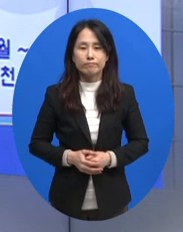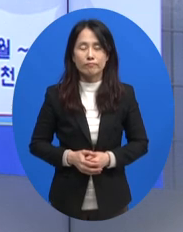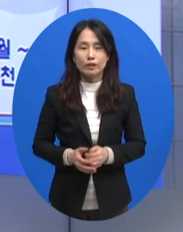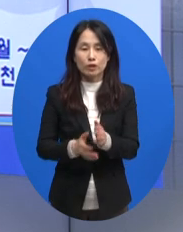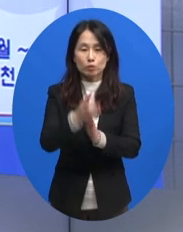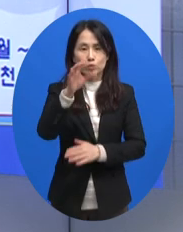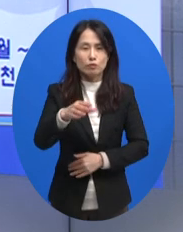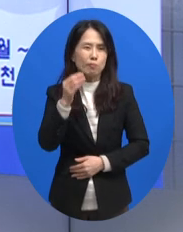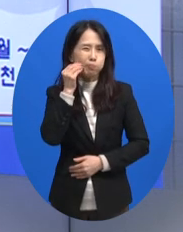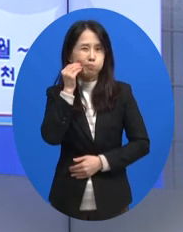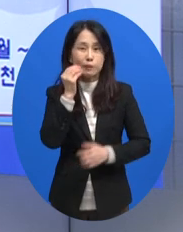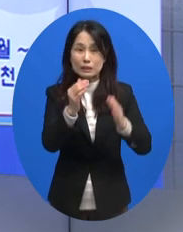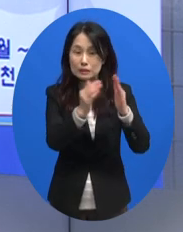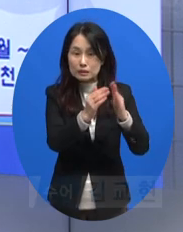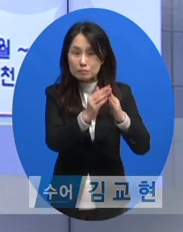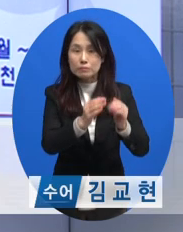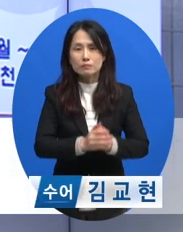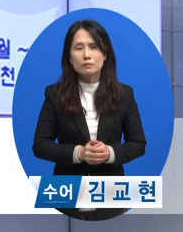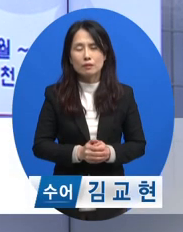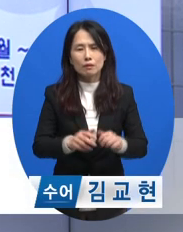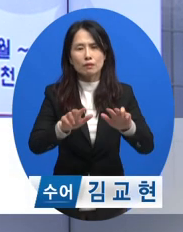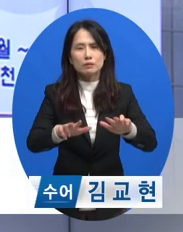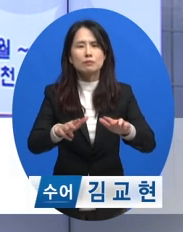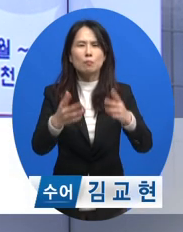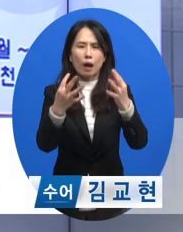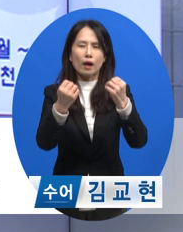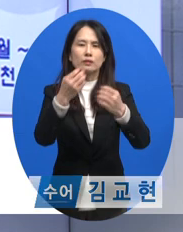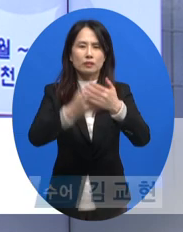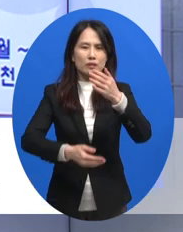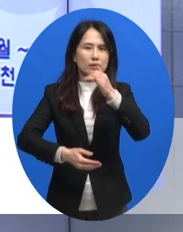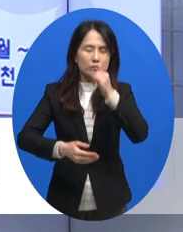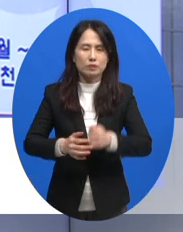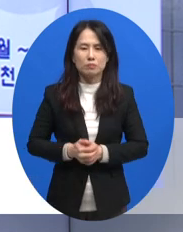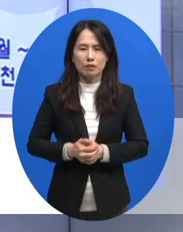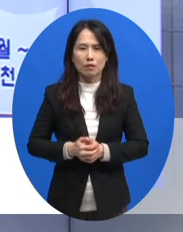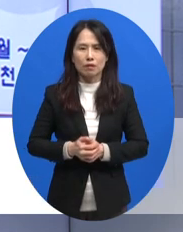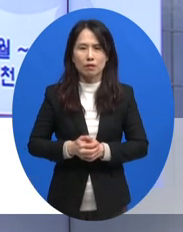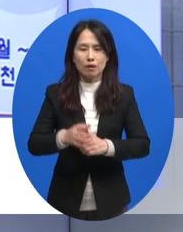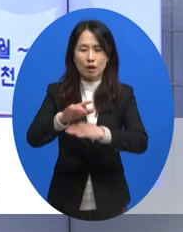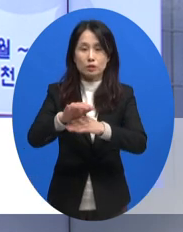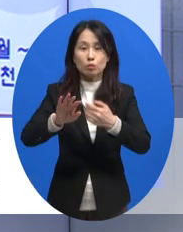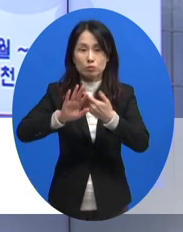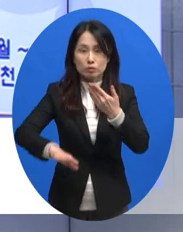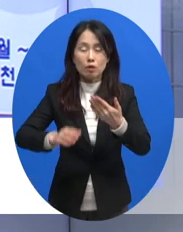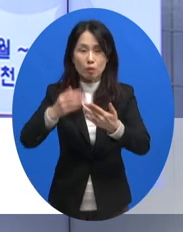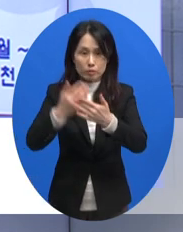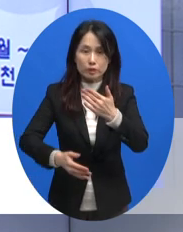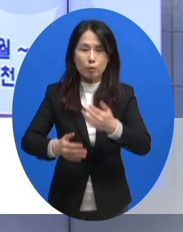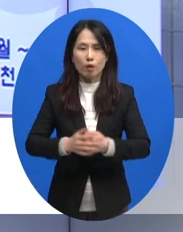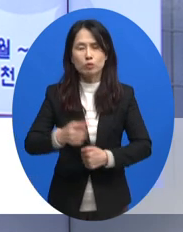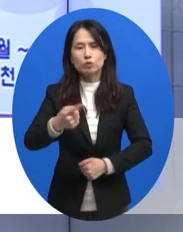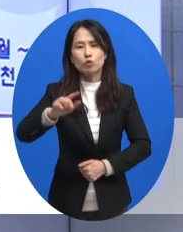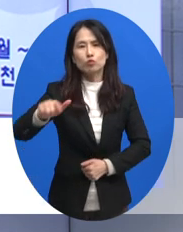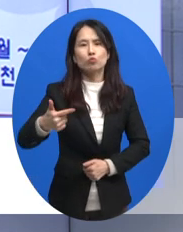도심의 방수된 빈집 줄어드는 수세지만 아직 꽤 됩니다 농어촌수역을 제외하고도 1650포